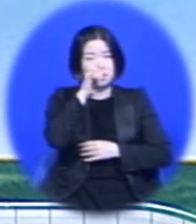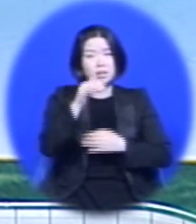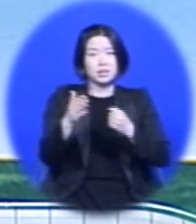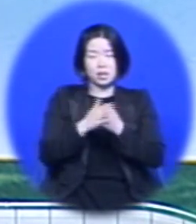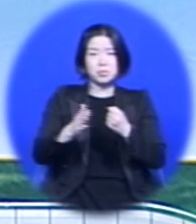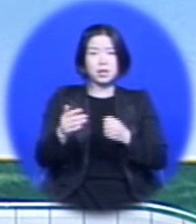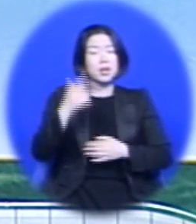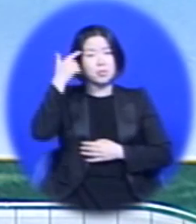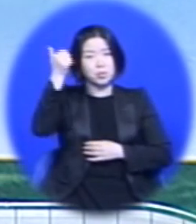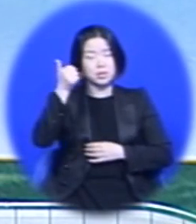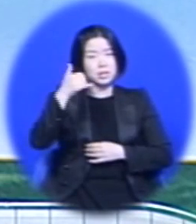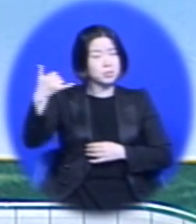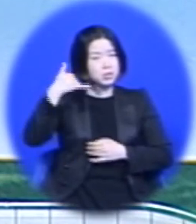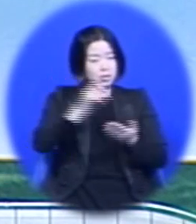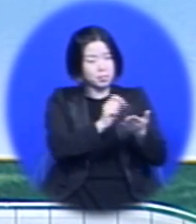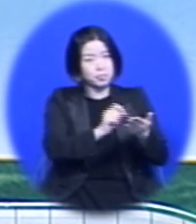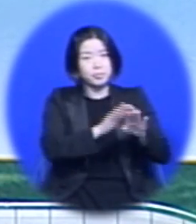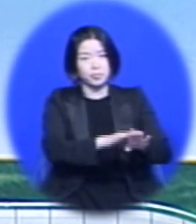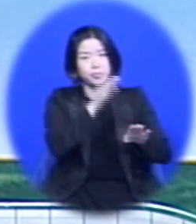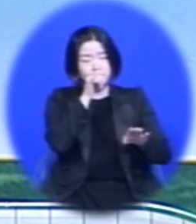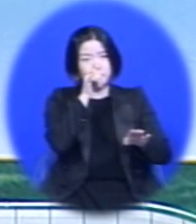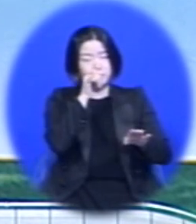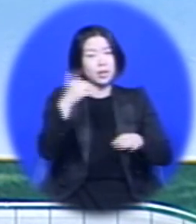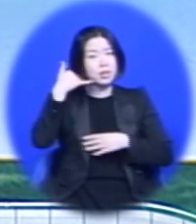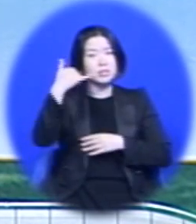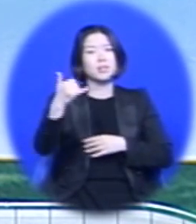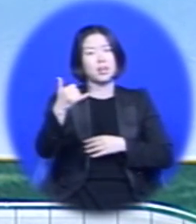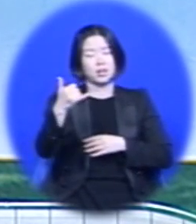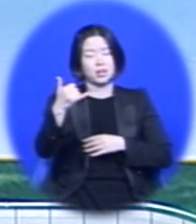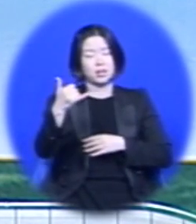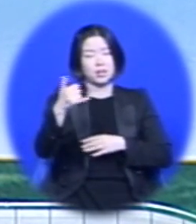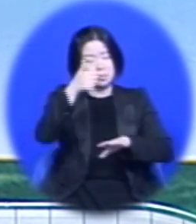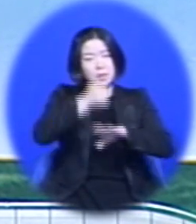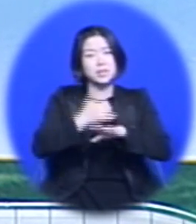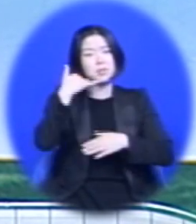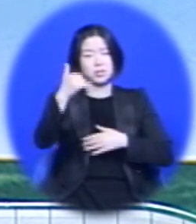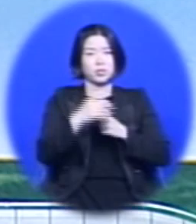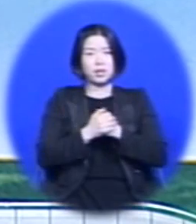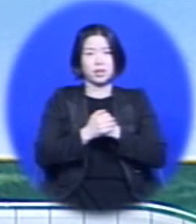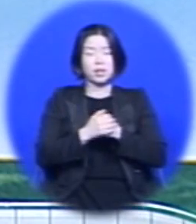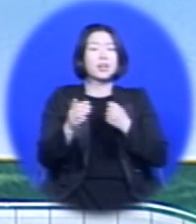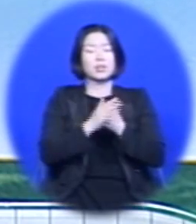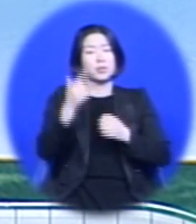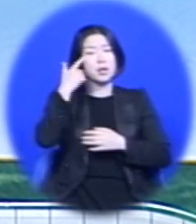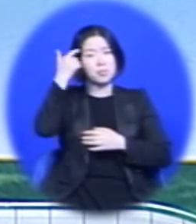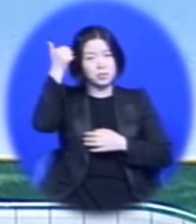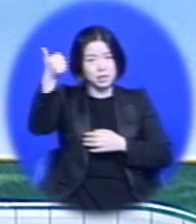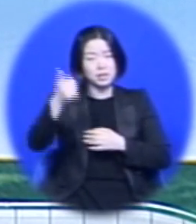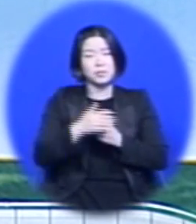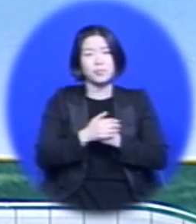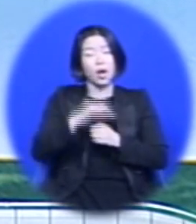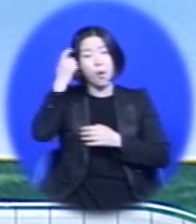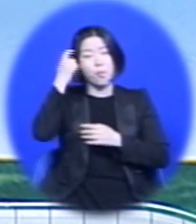목사님의 전화번호를 메모해 두었었는데 전화를 한다는 거예요. 그러면서 목사님,